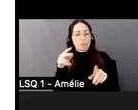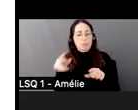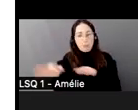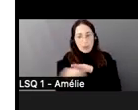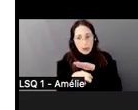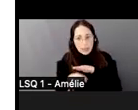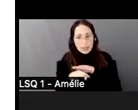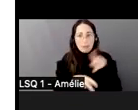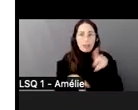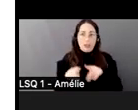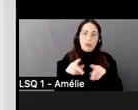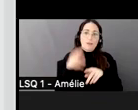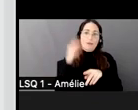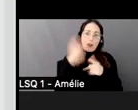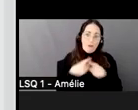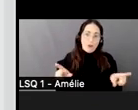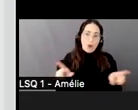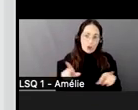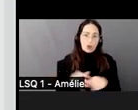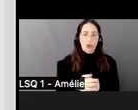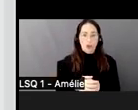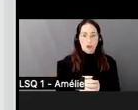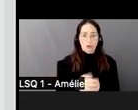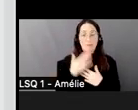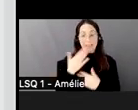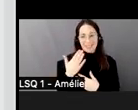francophone. Merci.